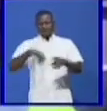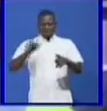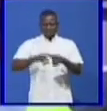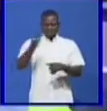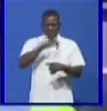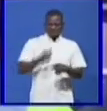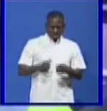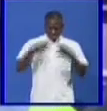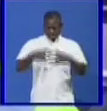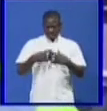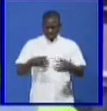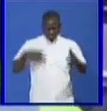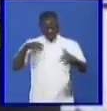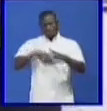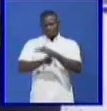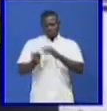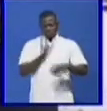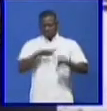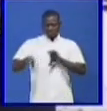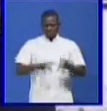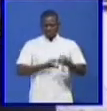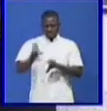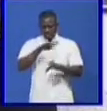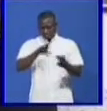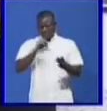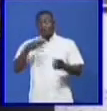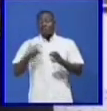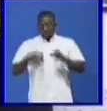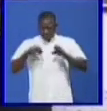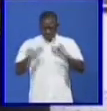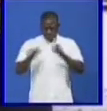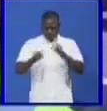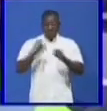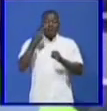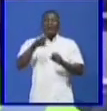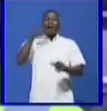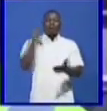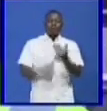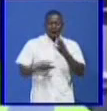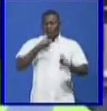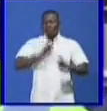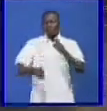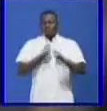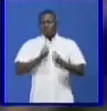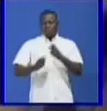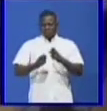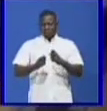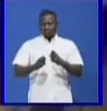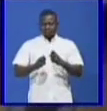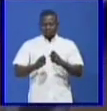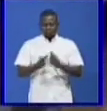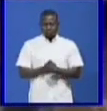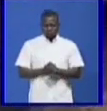fait les prélèvements. En plus de ça, nous avons secoué la machine, comme vous avez vu, pour voir quels sont les paramètres qui ne fonctionnent pas. Ses